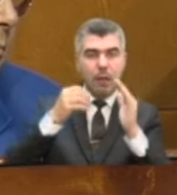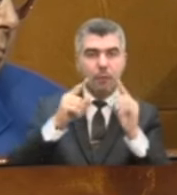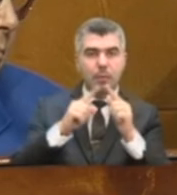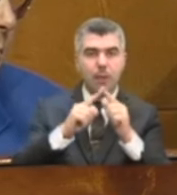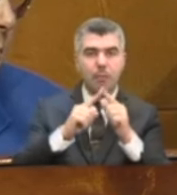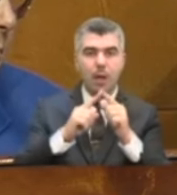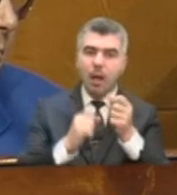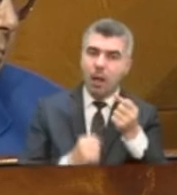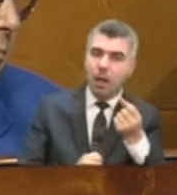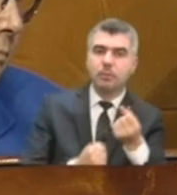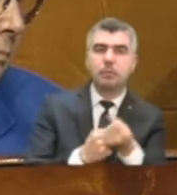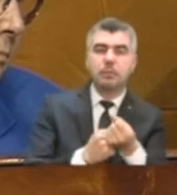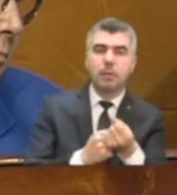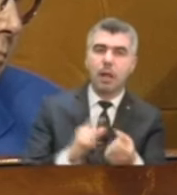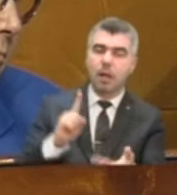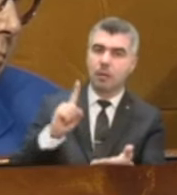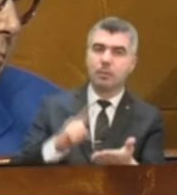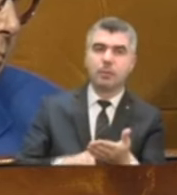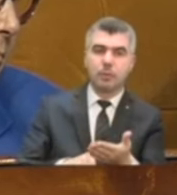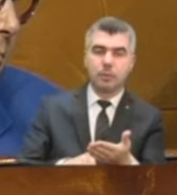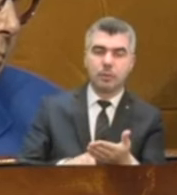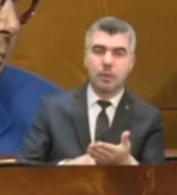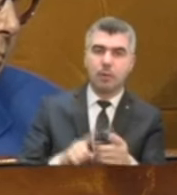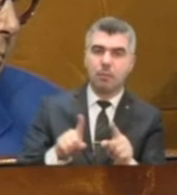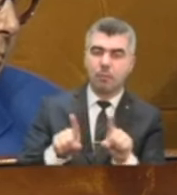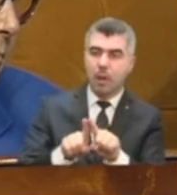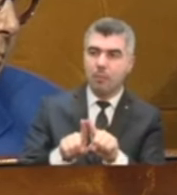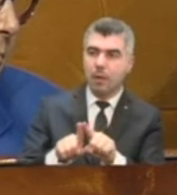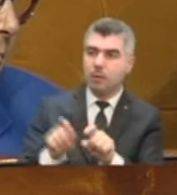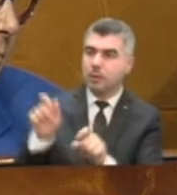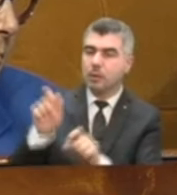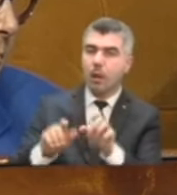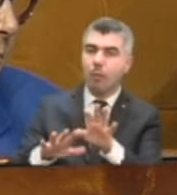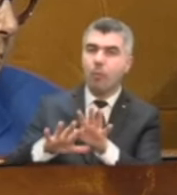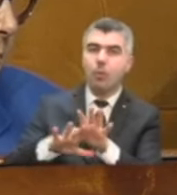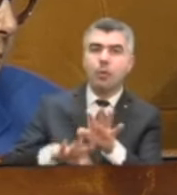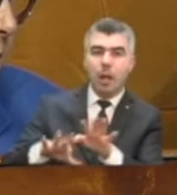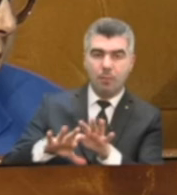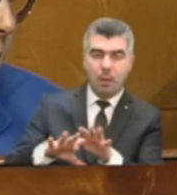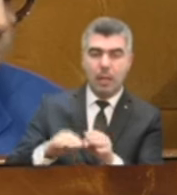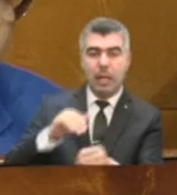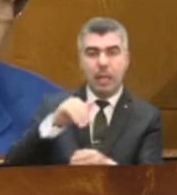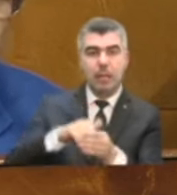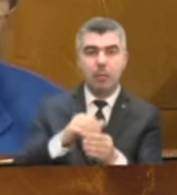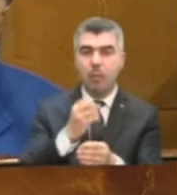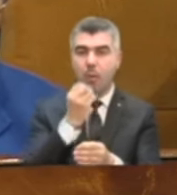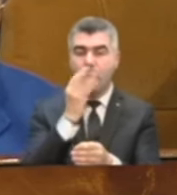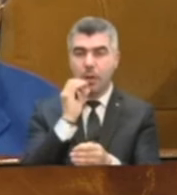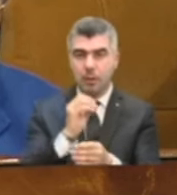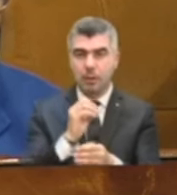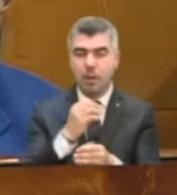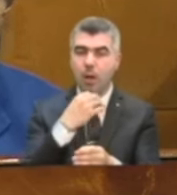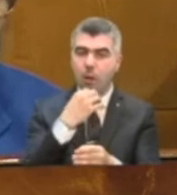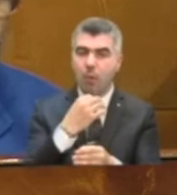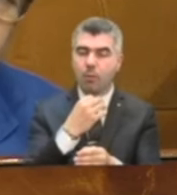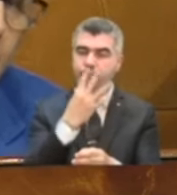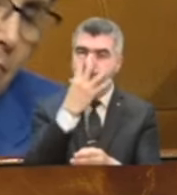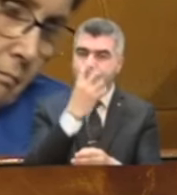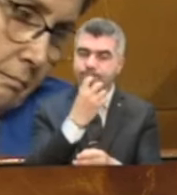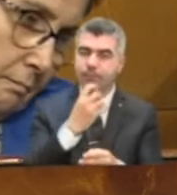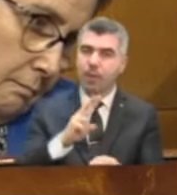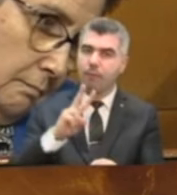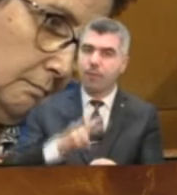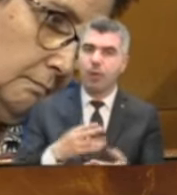للبلاد، ولكن عندنا الثقافه مرتبطه بالامن المجتمعي للبلاد. ولذلك في الفريق الاشتراكي سمحوا لنا نبدي واحد القلق كبير اليوم،